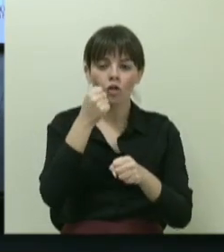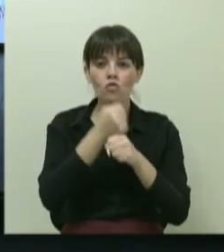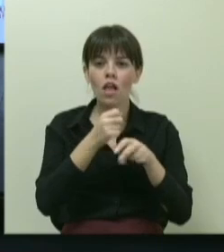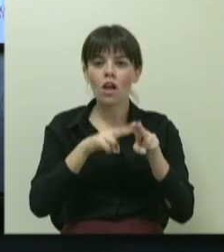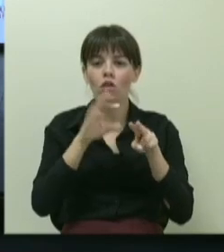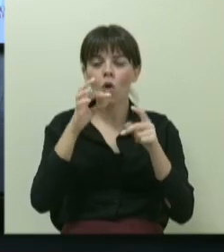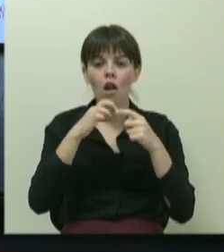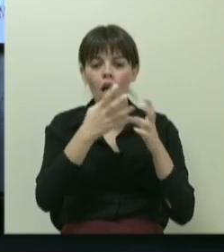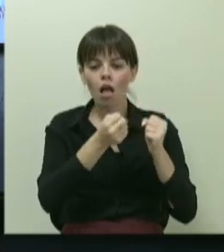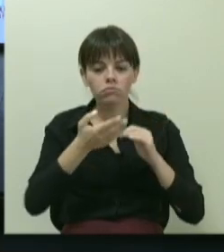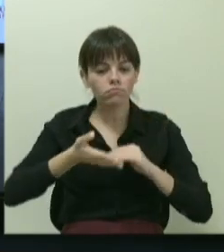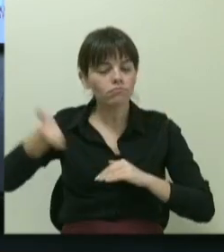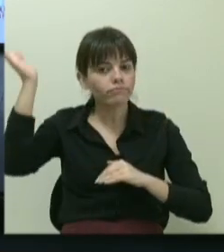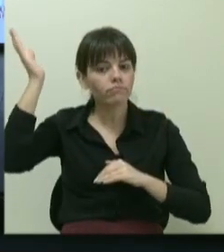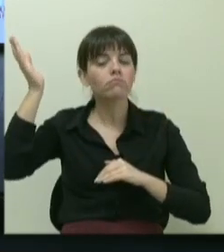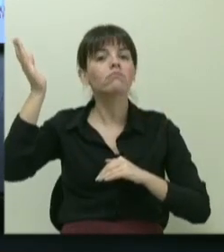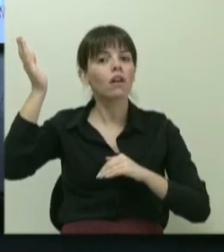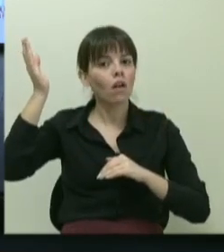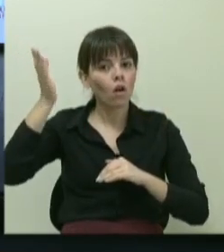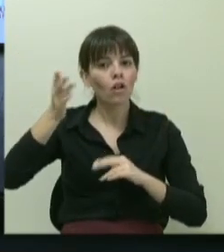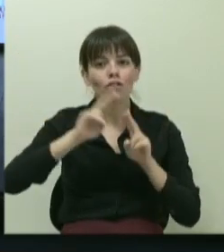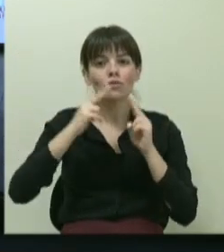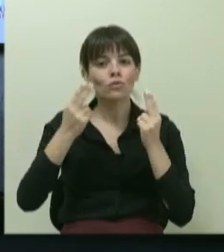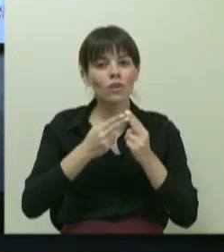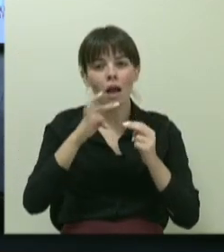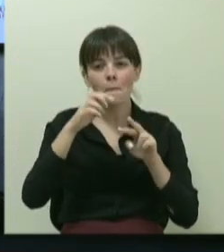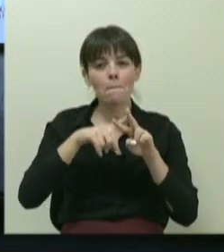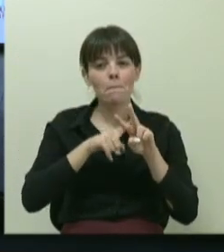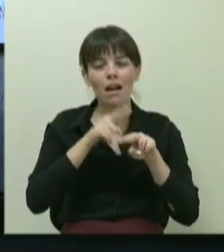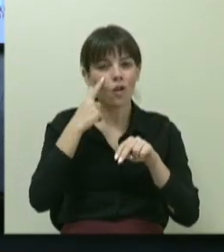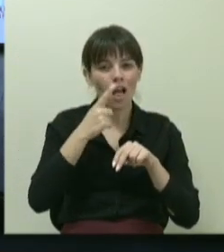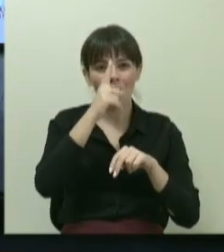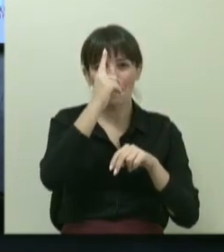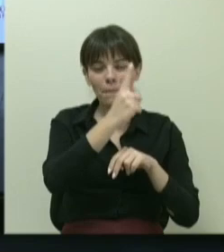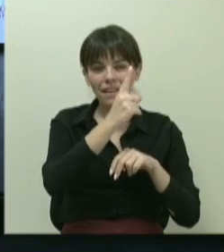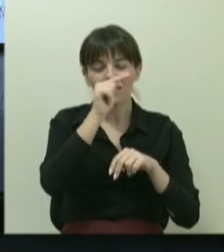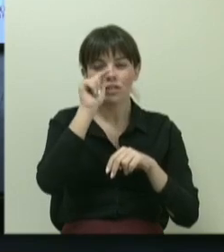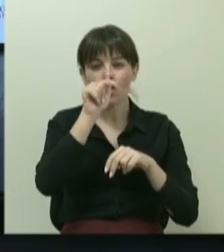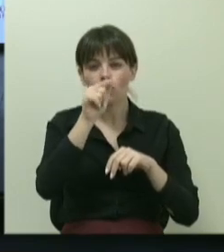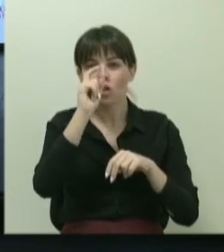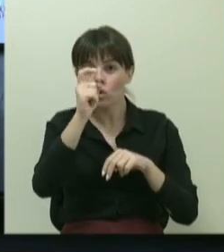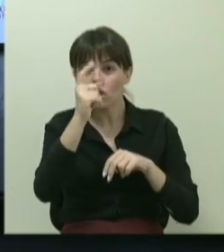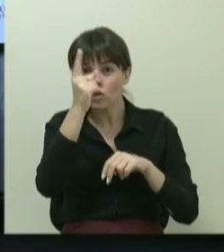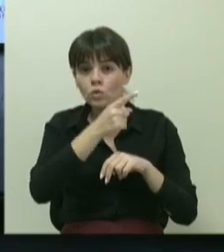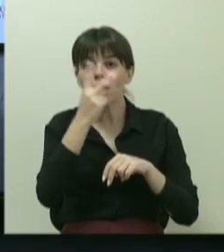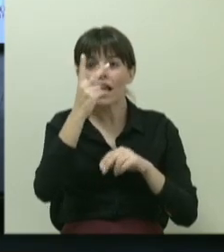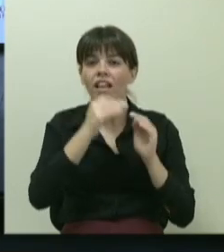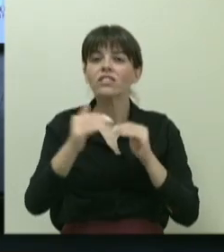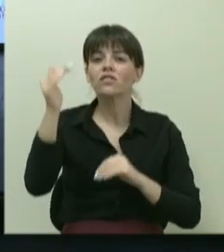Kore aldı başını gitti. Dünyadaki payını %1.9'a, %2'ye çıkardı. Biz